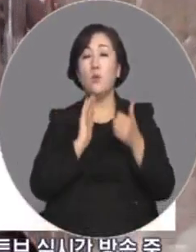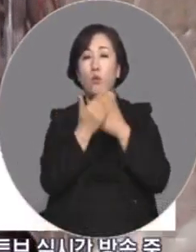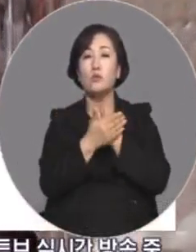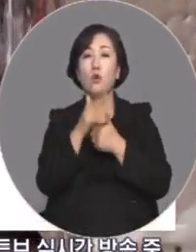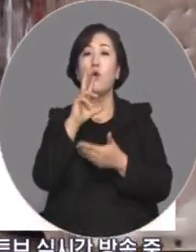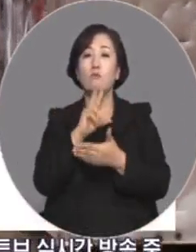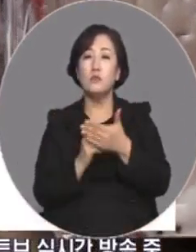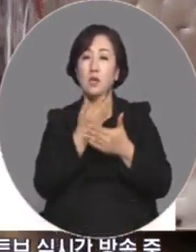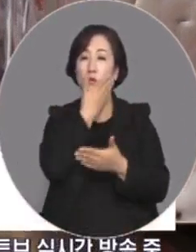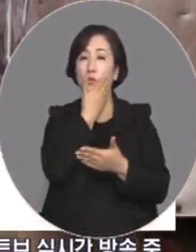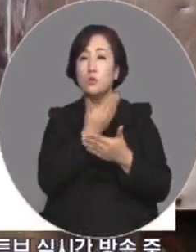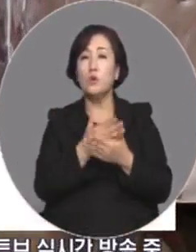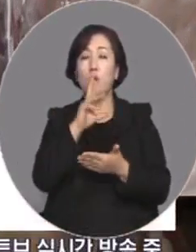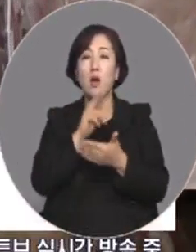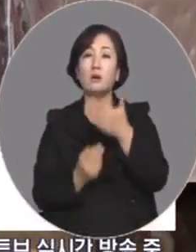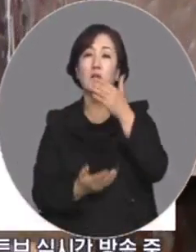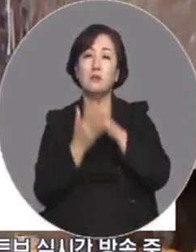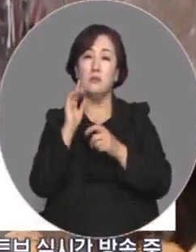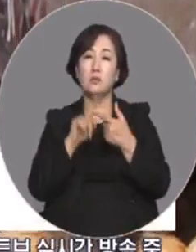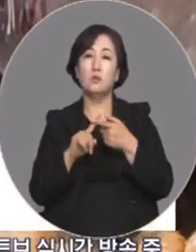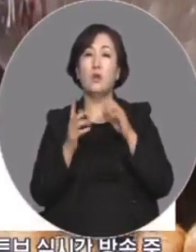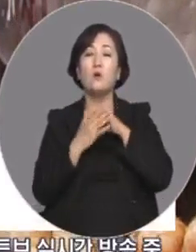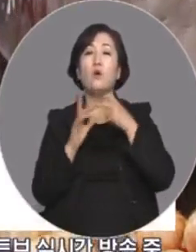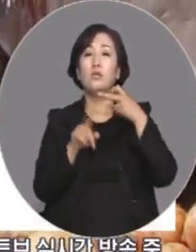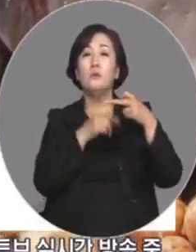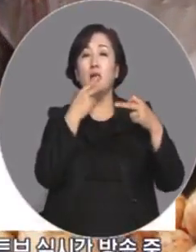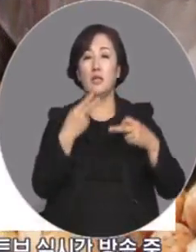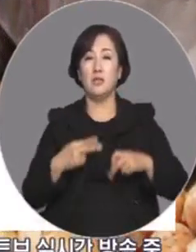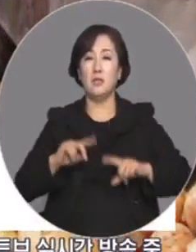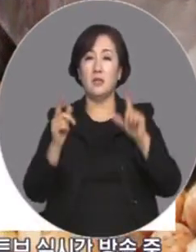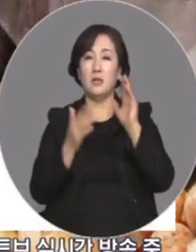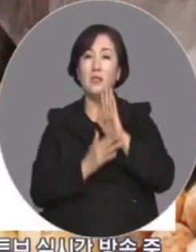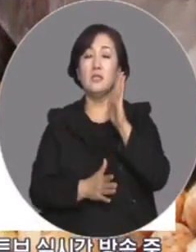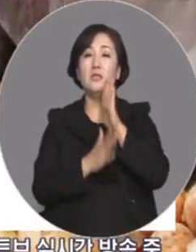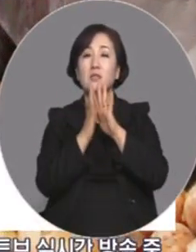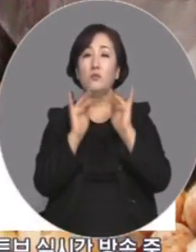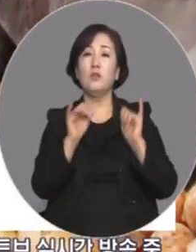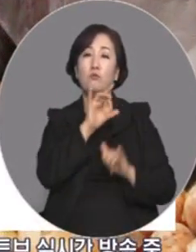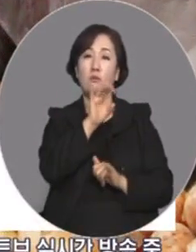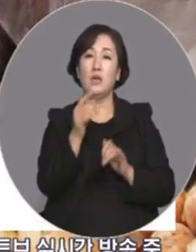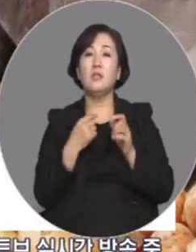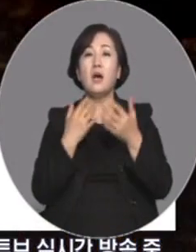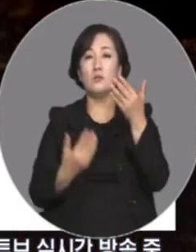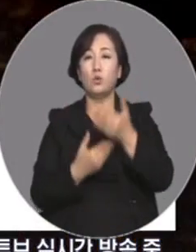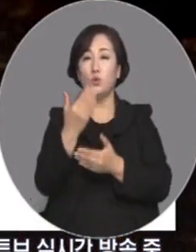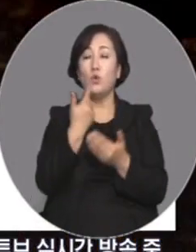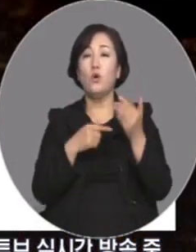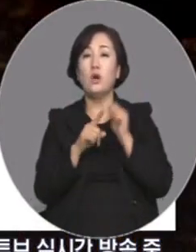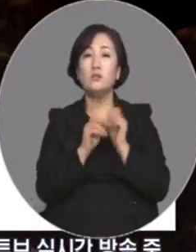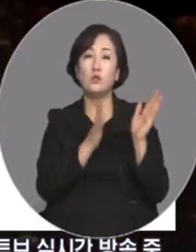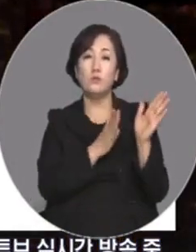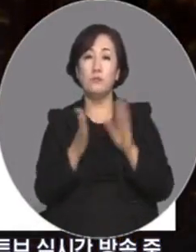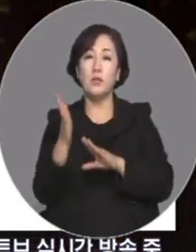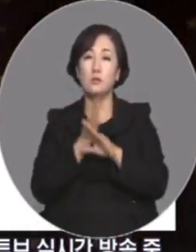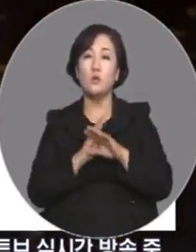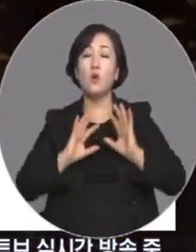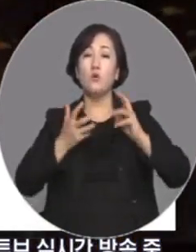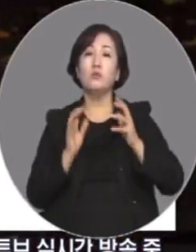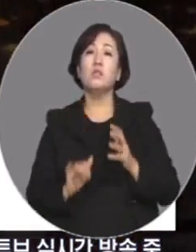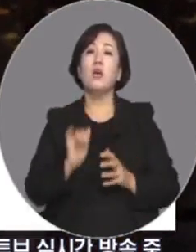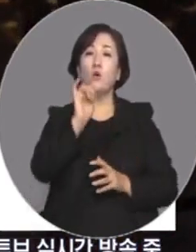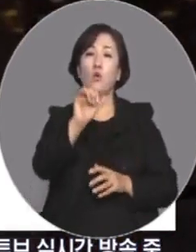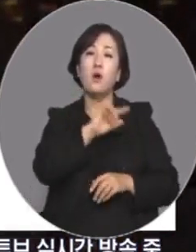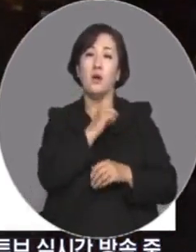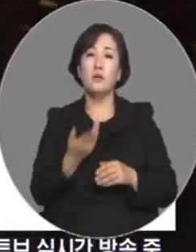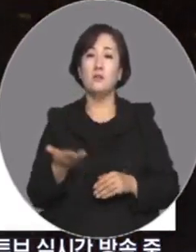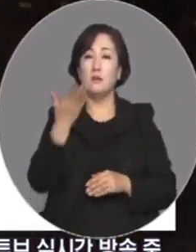핵심이 주로 정하고 다음 달 2일까지 대 시민 소통 에 나섭니다 질 당은 울산공항 의 국제 공항 승격